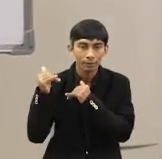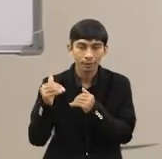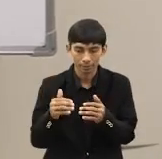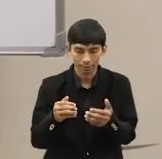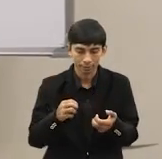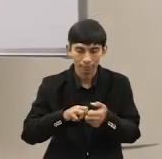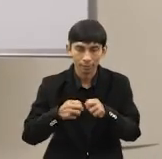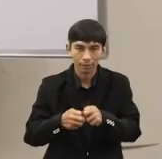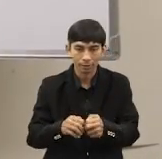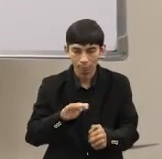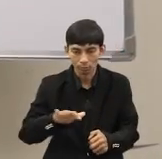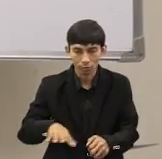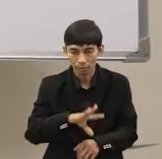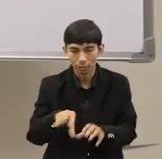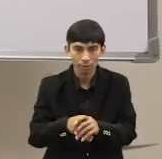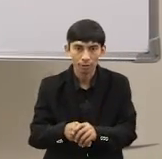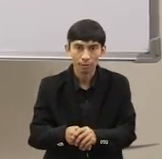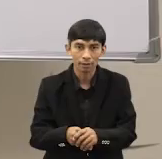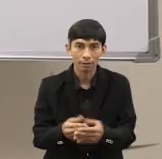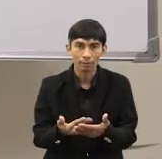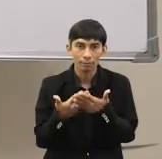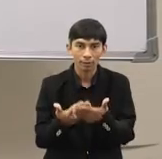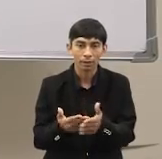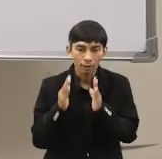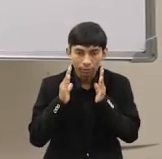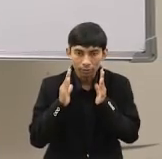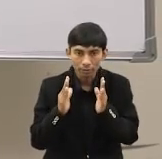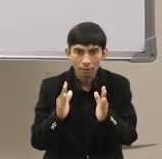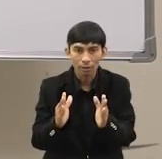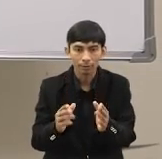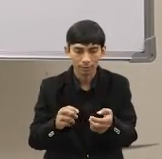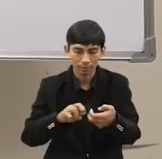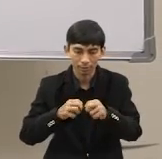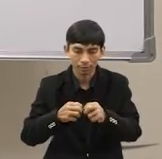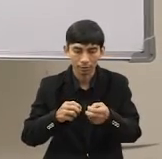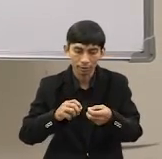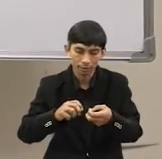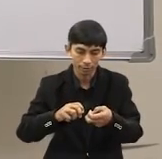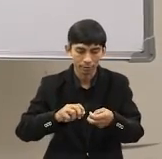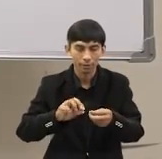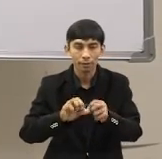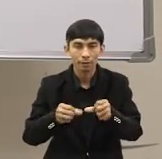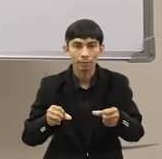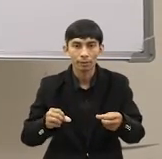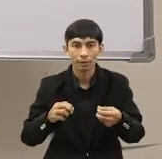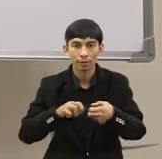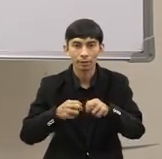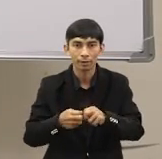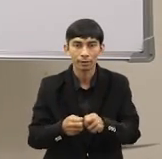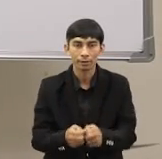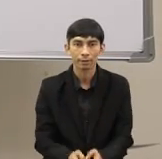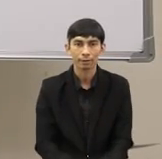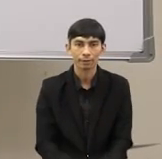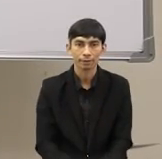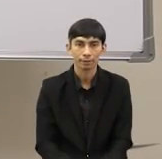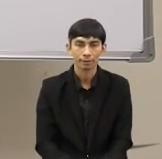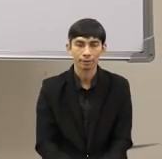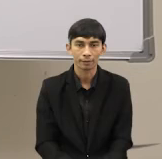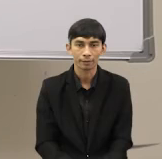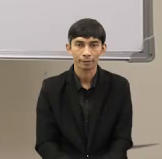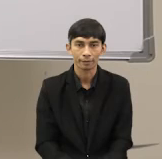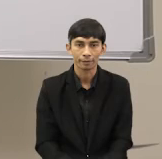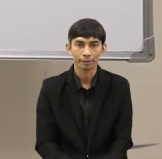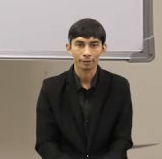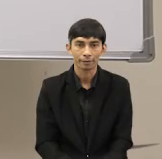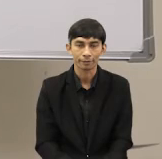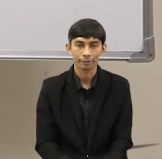có xóm sọp tơ tam là bạc lệ nâng cả lạ tê sạc nâng sàn phép chạy sạch đầy ná ọt bằng cách mà chung chung